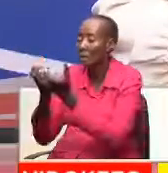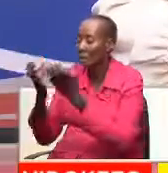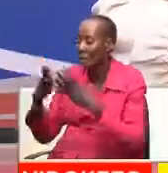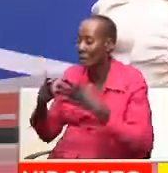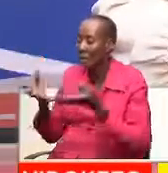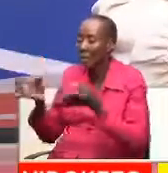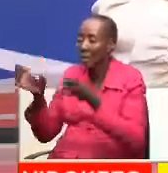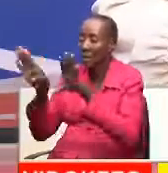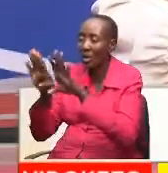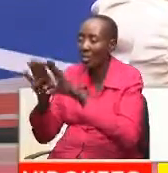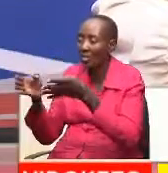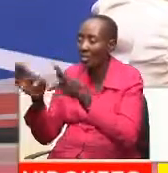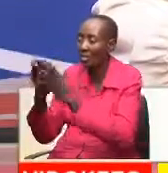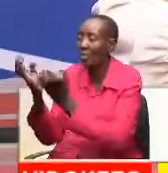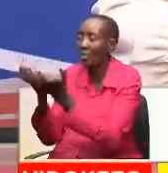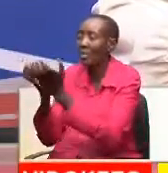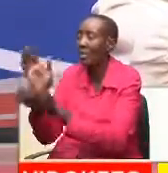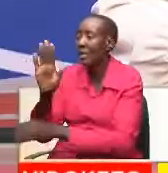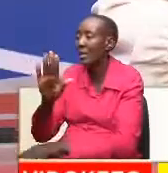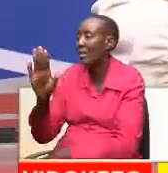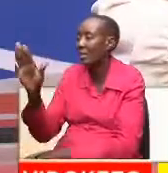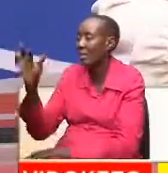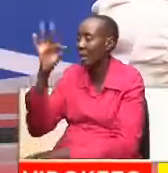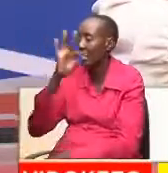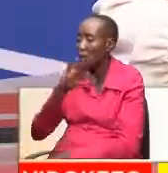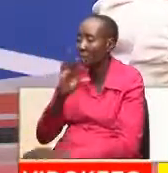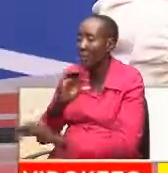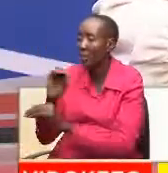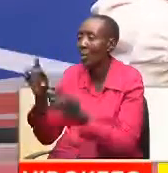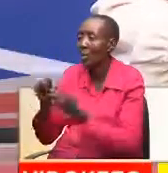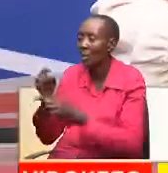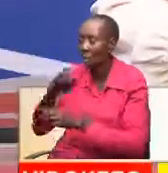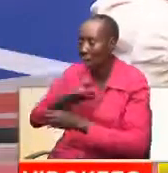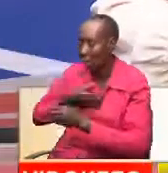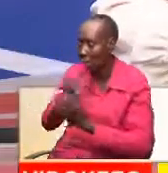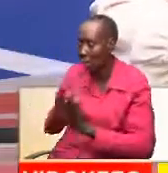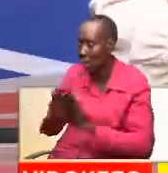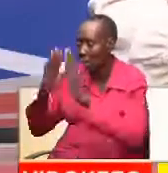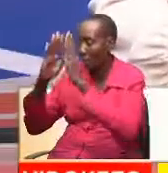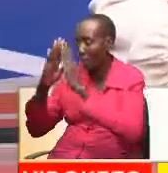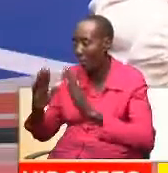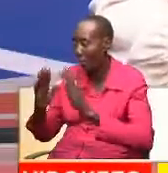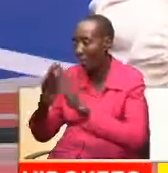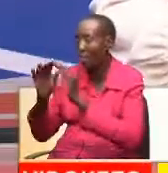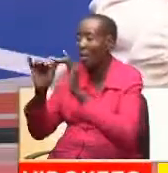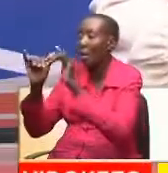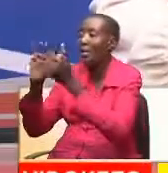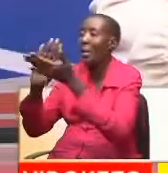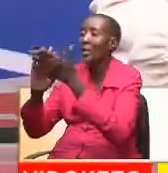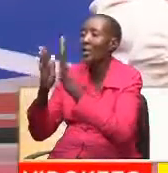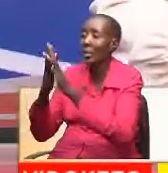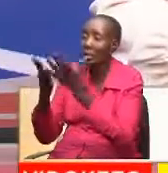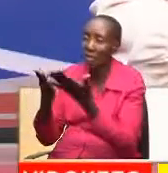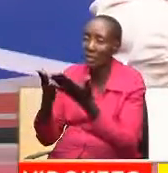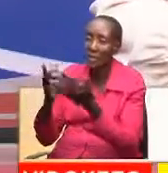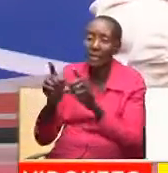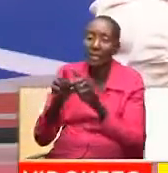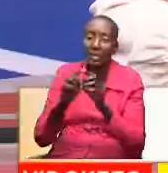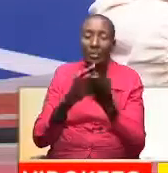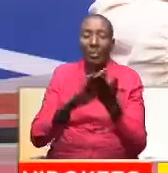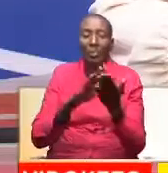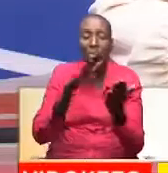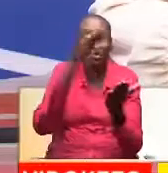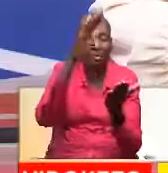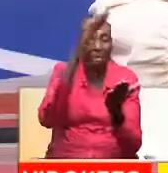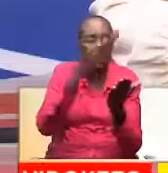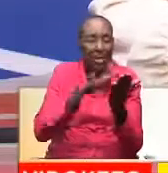wakifunga kazi zao kwa kukosa wateja na wenye nyumba wakibaki na vyumba wazi, ikiwabidi baadhi yao kushusha kodi ili